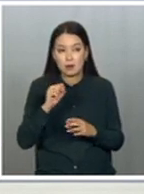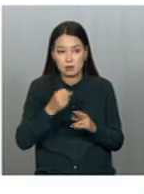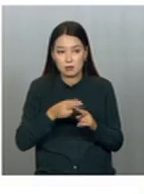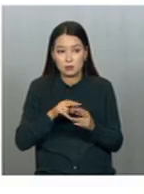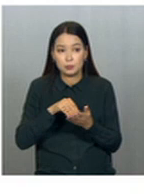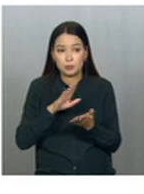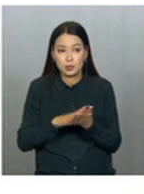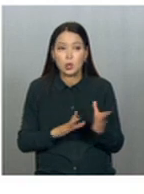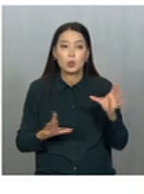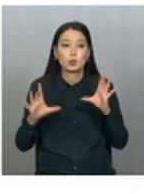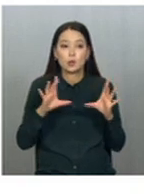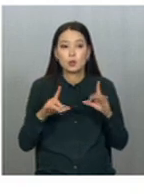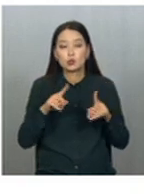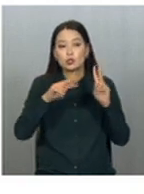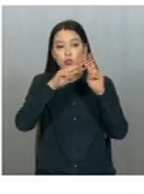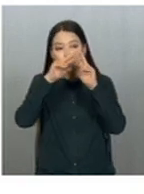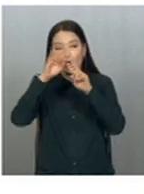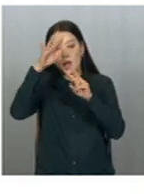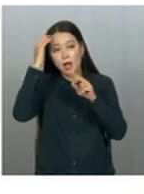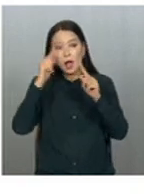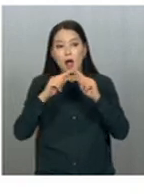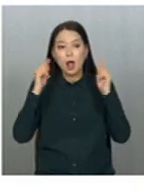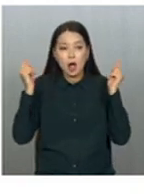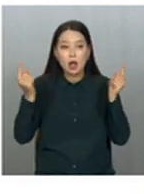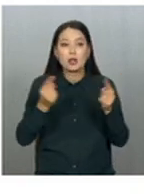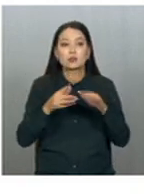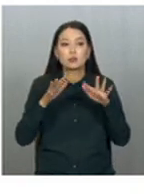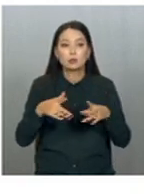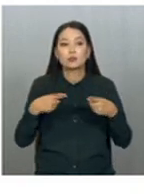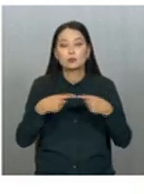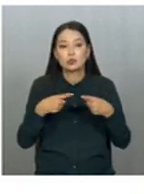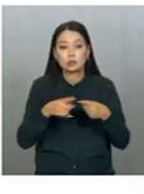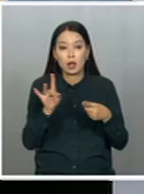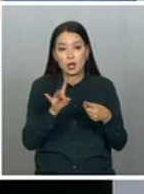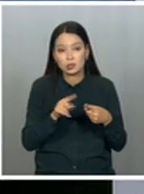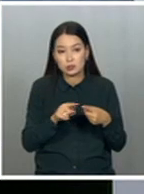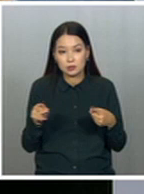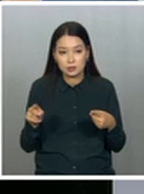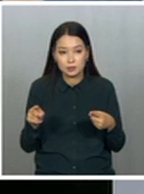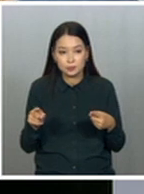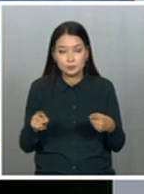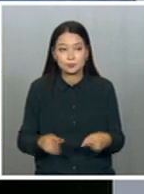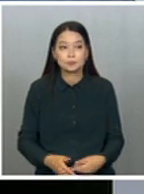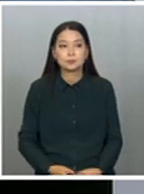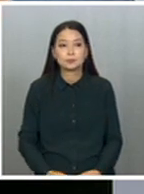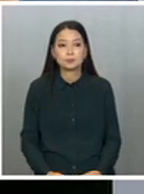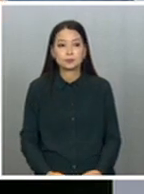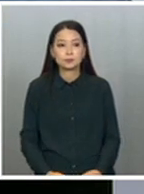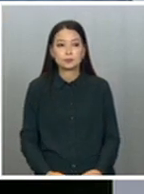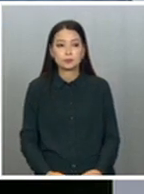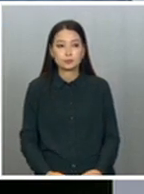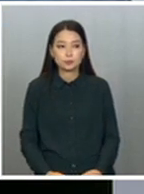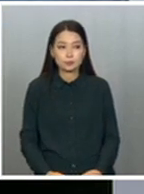маңындағы жұлдыздың аспан экваторы жазықтығынан бұрыштық қашықтық. Тік сызық